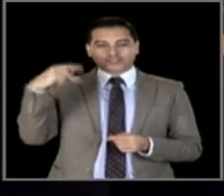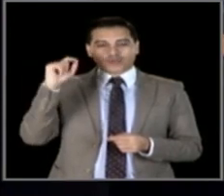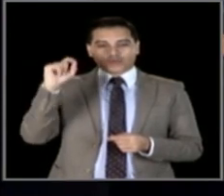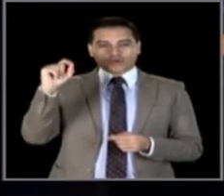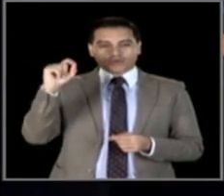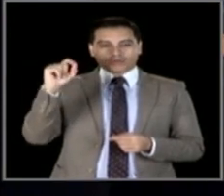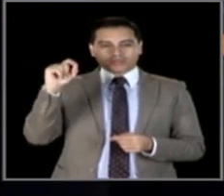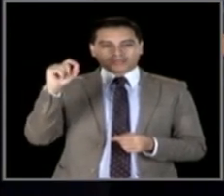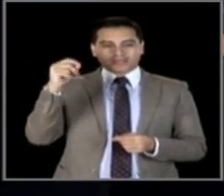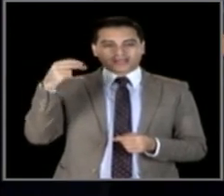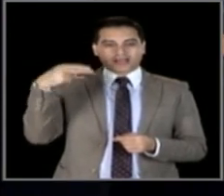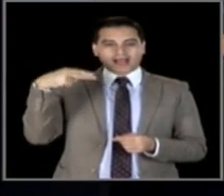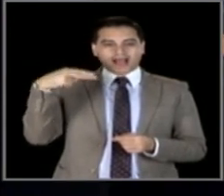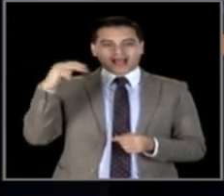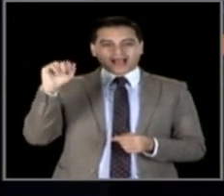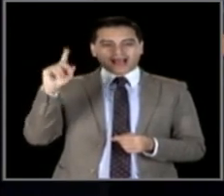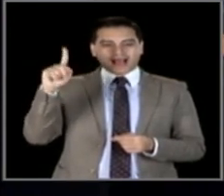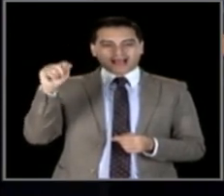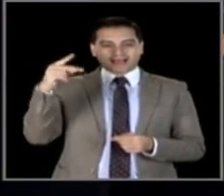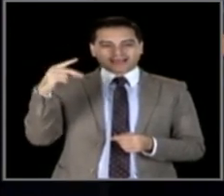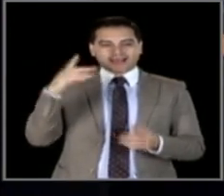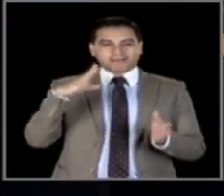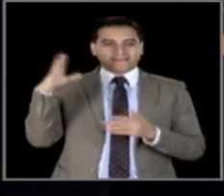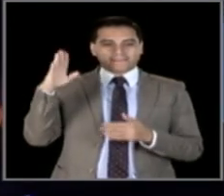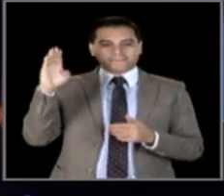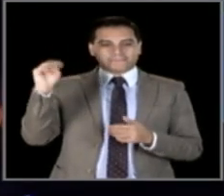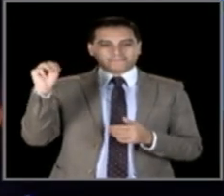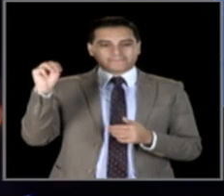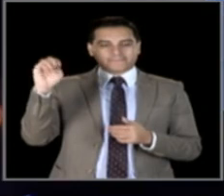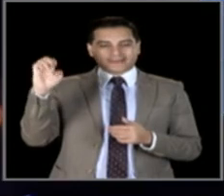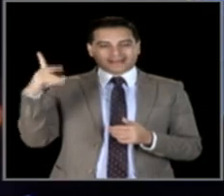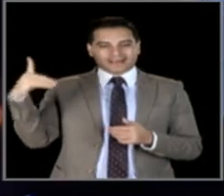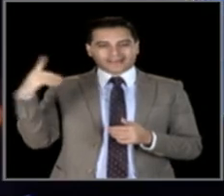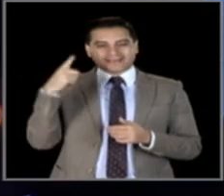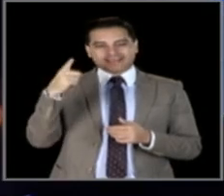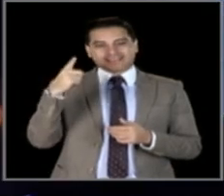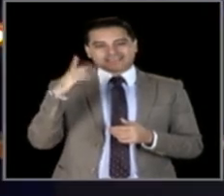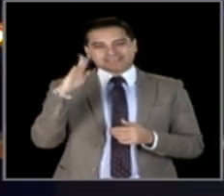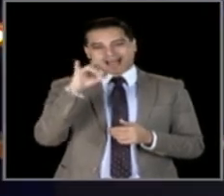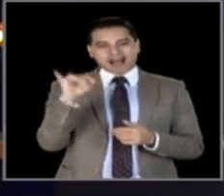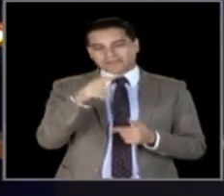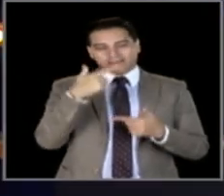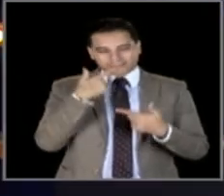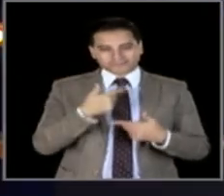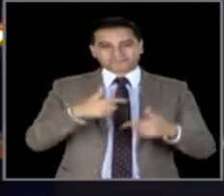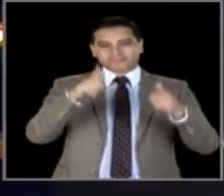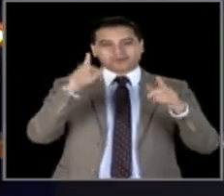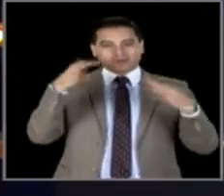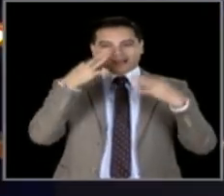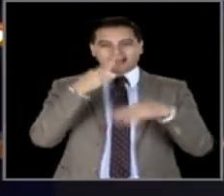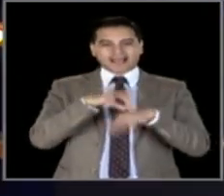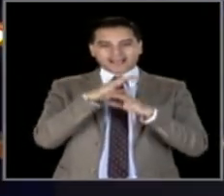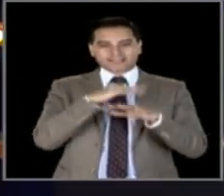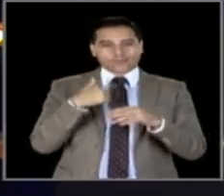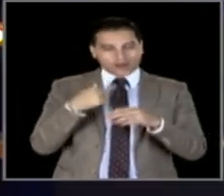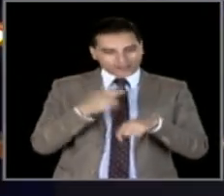s.kh.handmade. صفحة على الفيسبوك. اعلان على الهواء مباشرة لسلمى خالد. انا عايز كل الناس تخش تتفرج، وانا